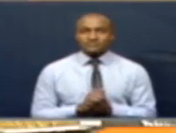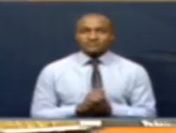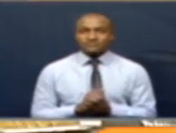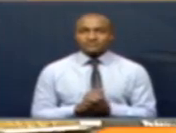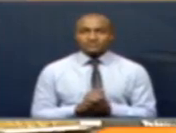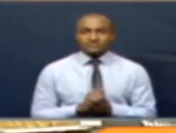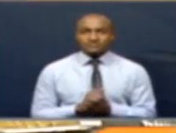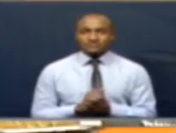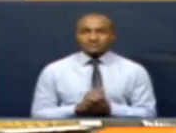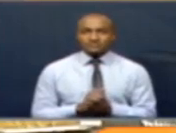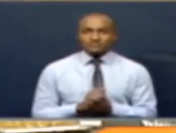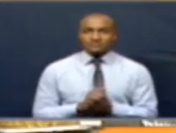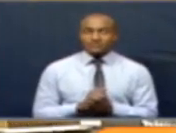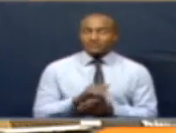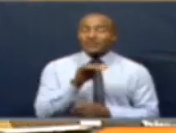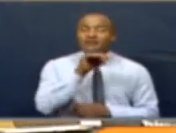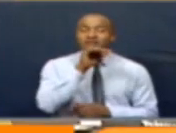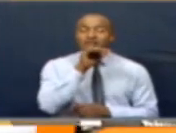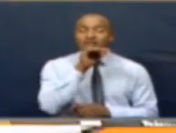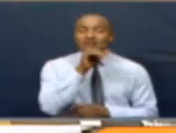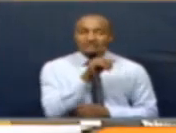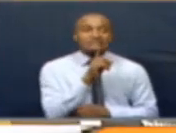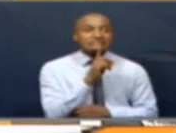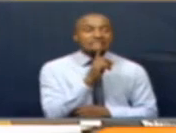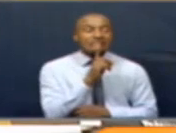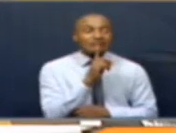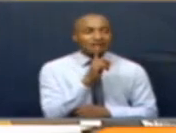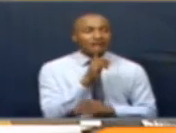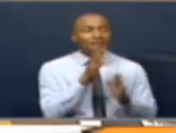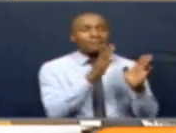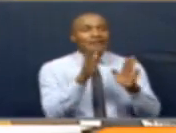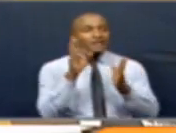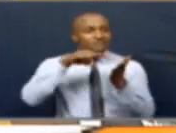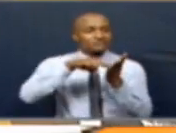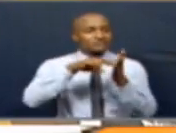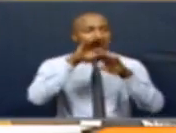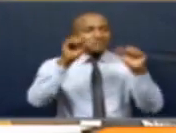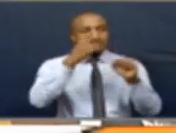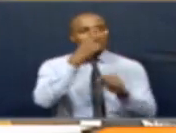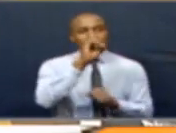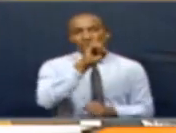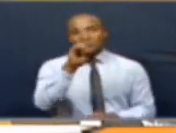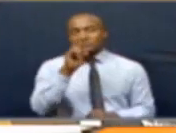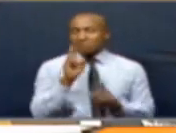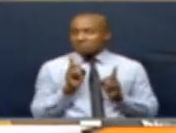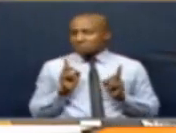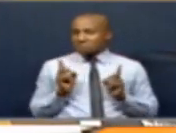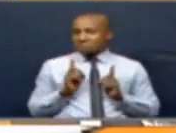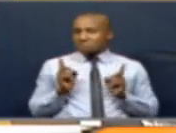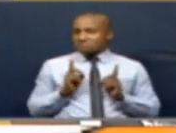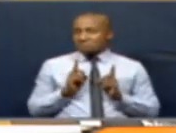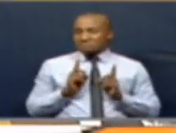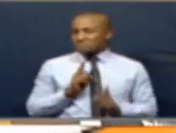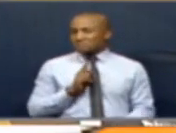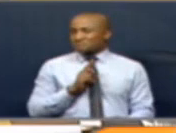Na mbali na hayo mtazamaji ni kwamba kinara wa NASA Raila Odinga amekanusha madai kwamba yupo mbioni kujipigia debe ili kuwania kiti cha urais katika uchaguzi